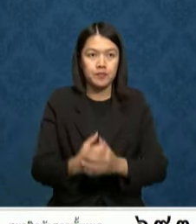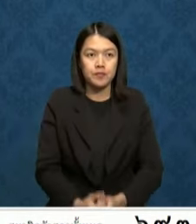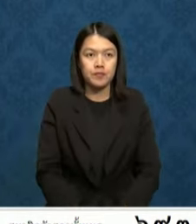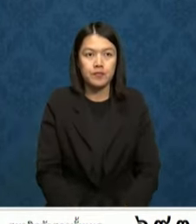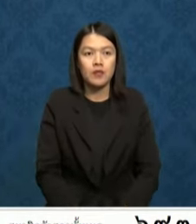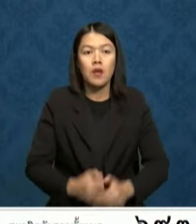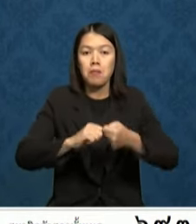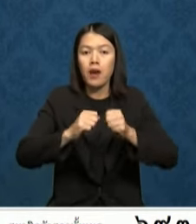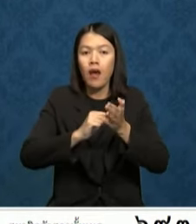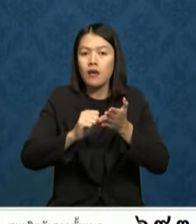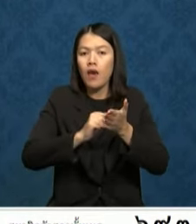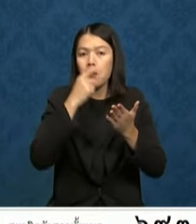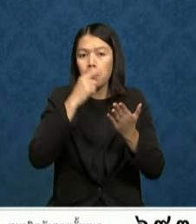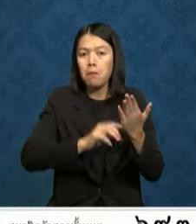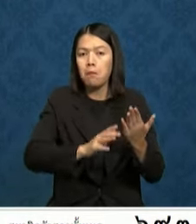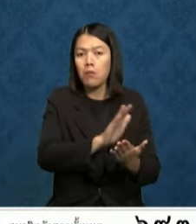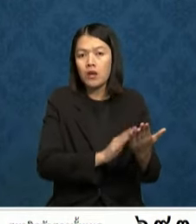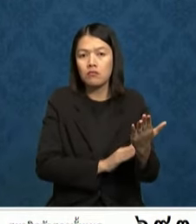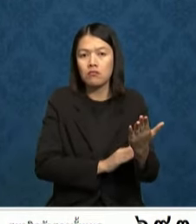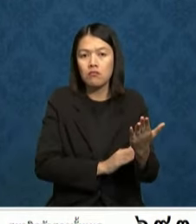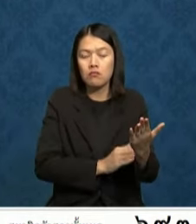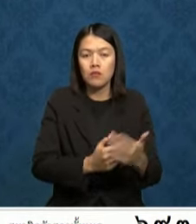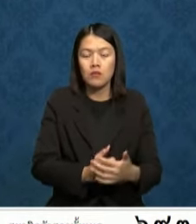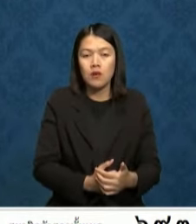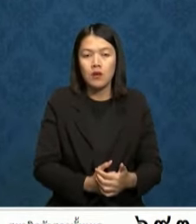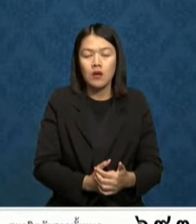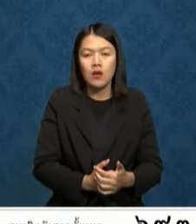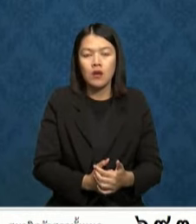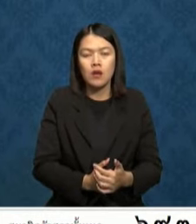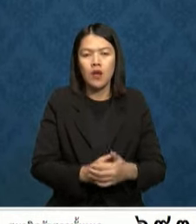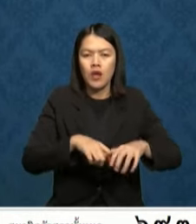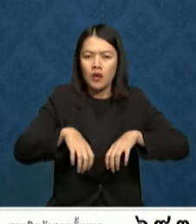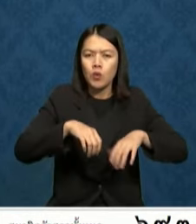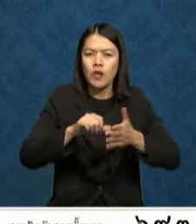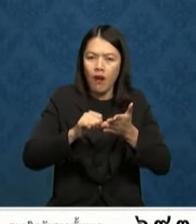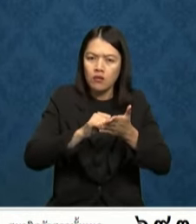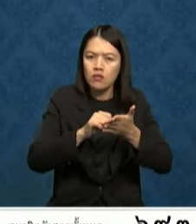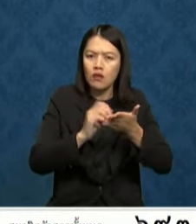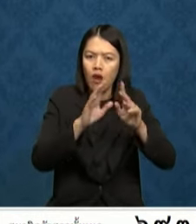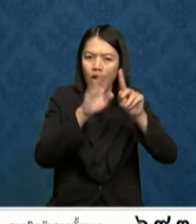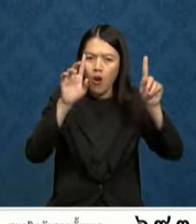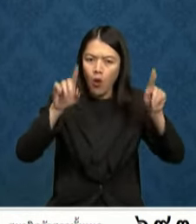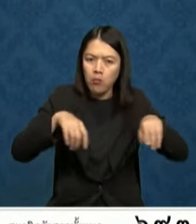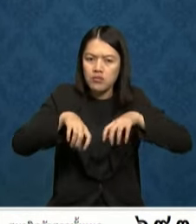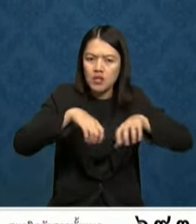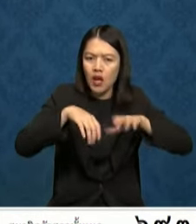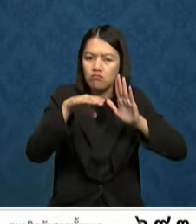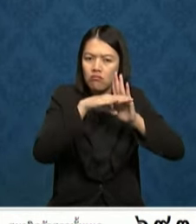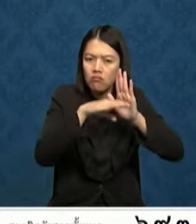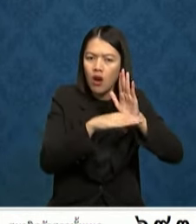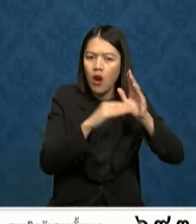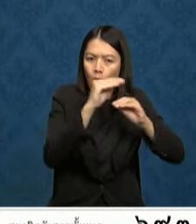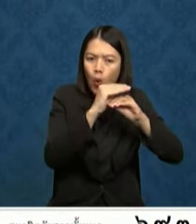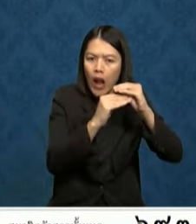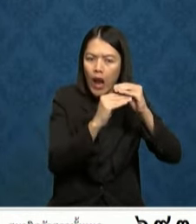การแก้ปัญหาของประเทศนนะครับเราจะต้องวางกรอบการแก้ไว้อย่างไรเราจะใส่โครงการอะไร